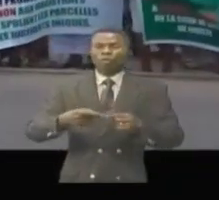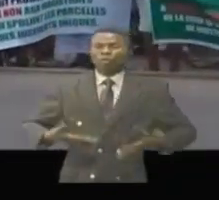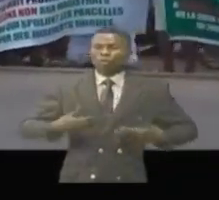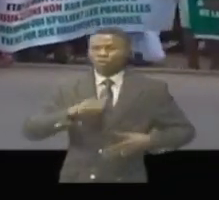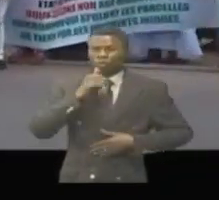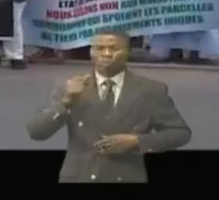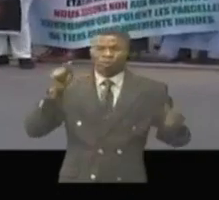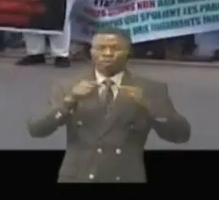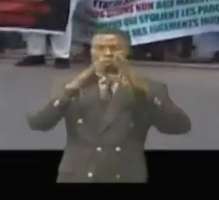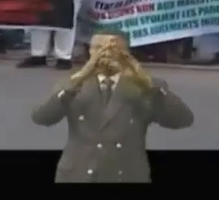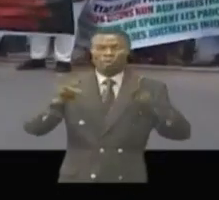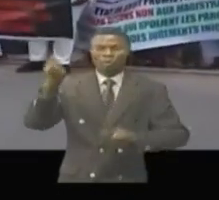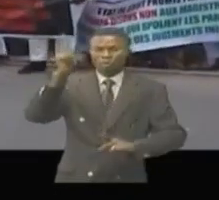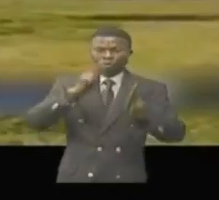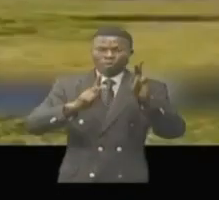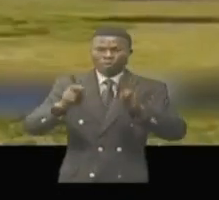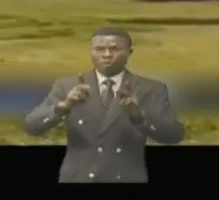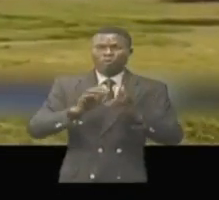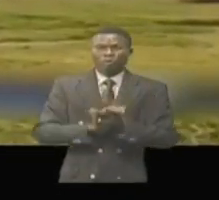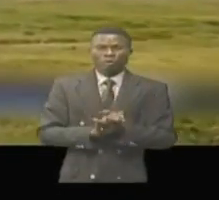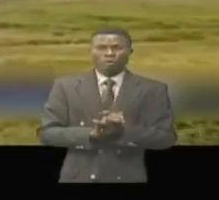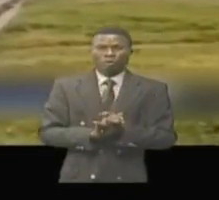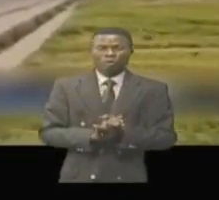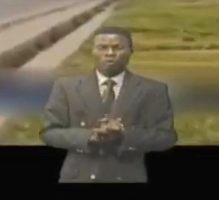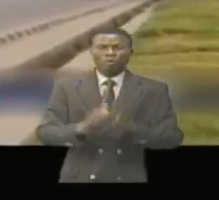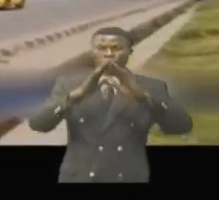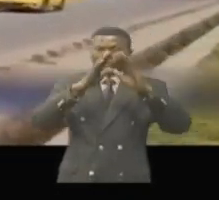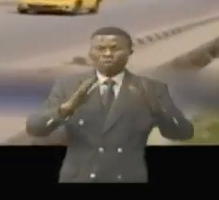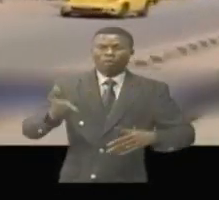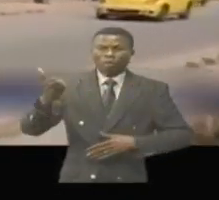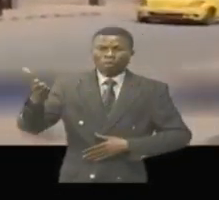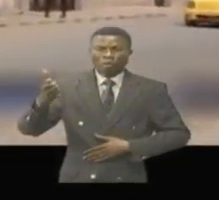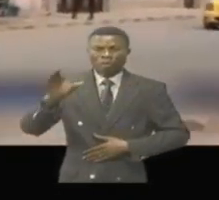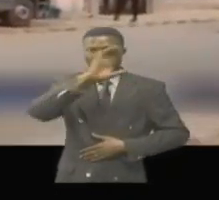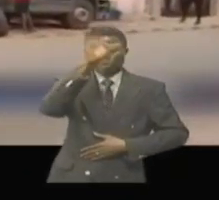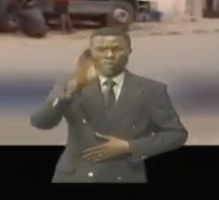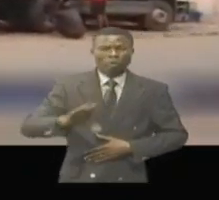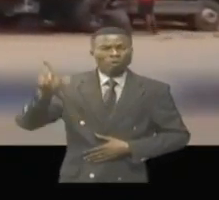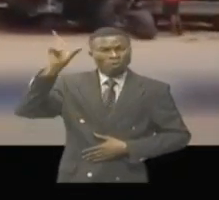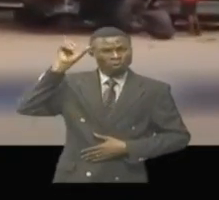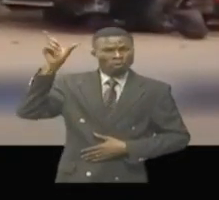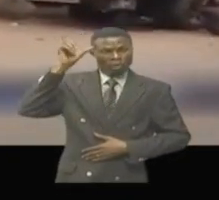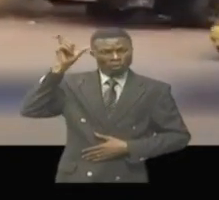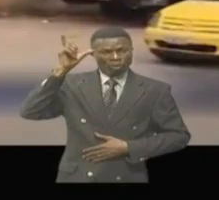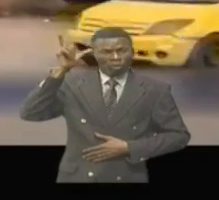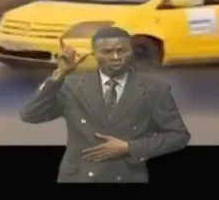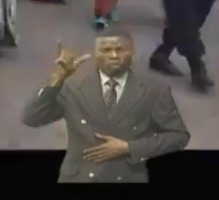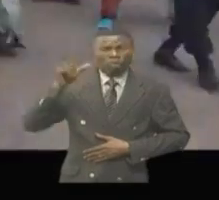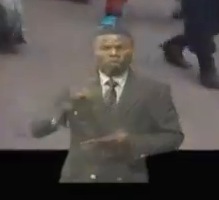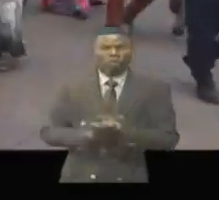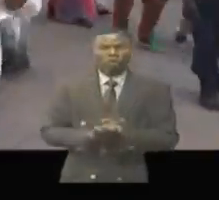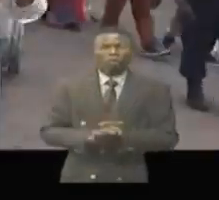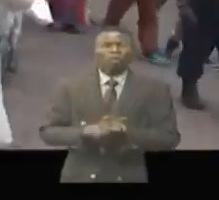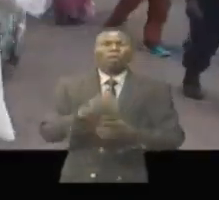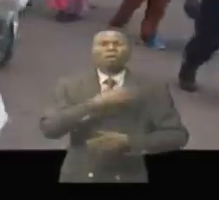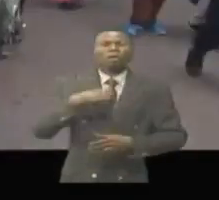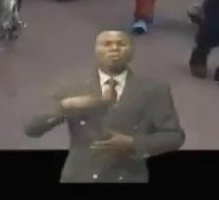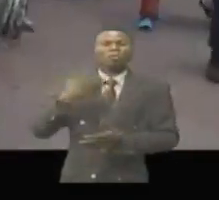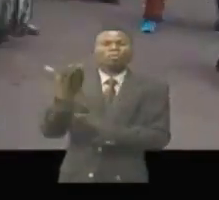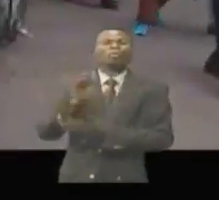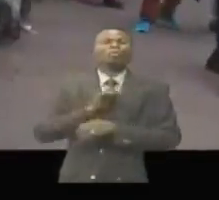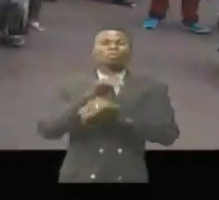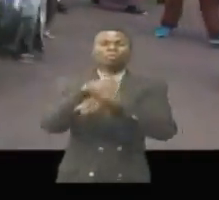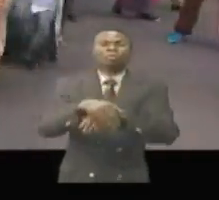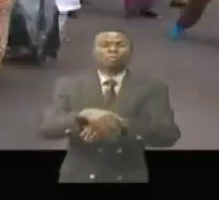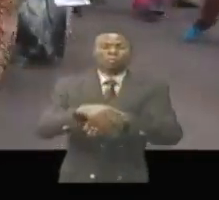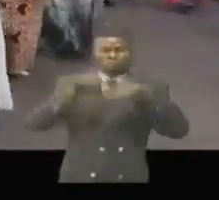de la nation, une spoliation de la maison d'une d'elles dans la commune de Limété. Sans défense, ces femmes sollicitent l'implication du garant de